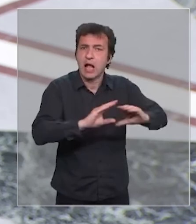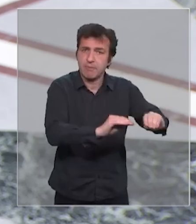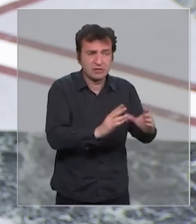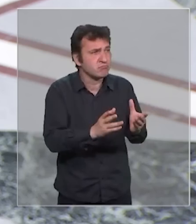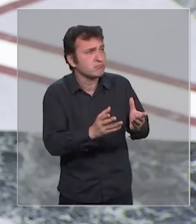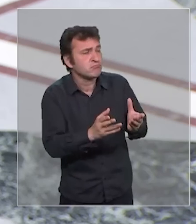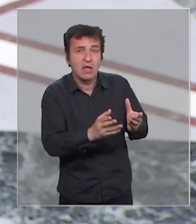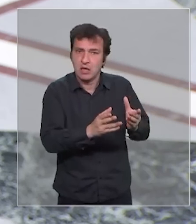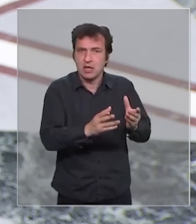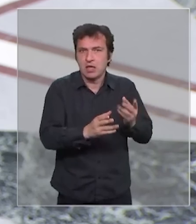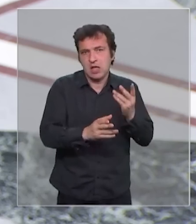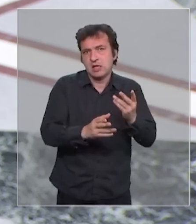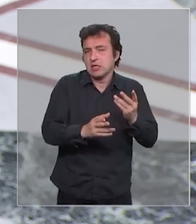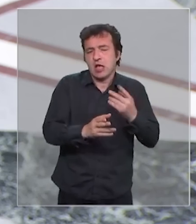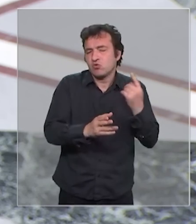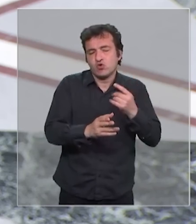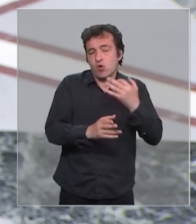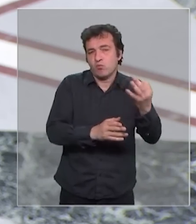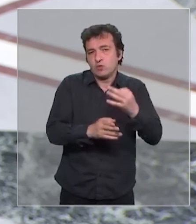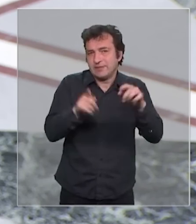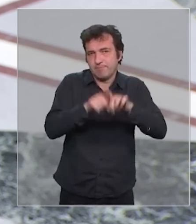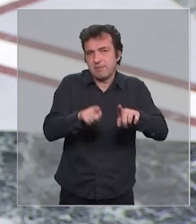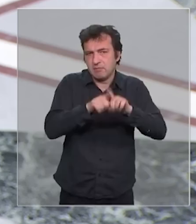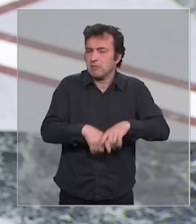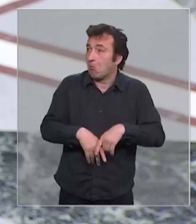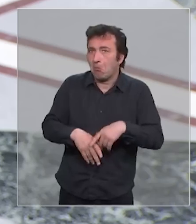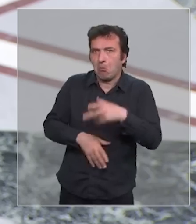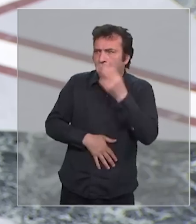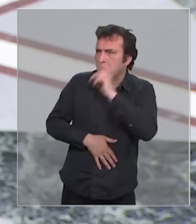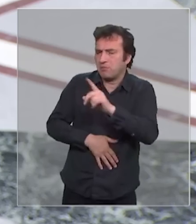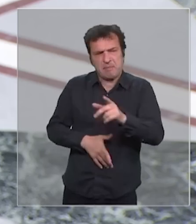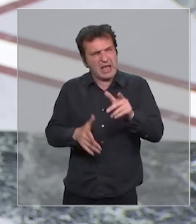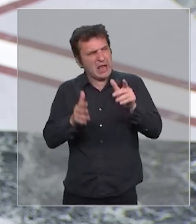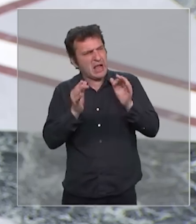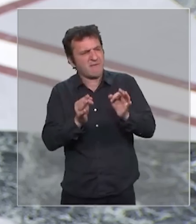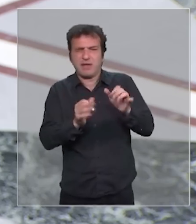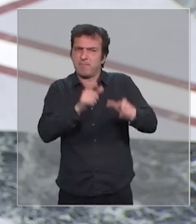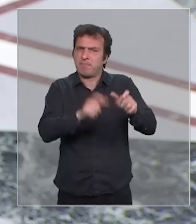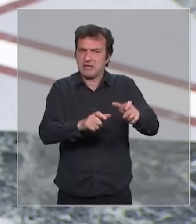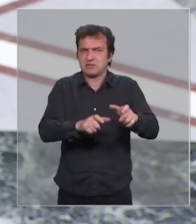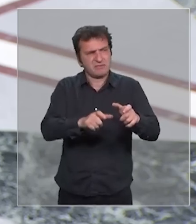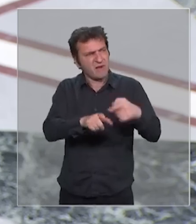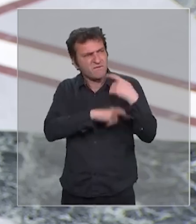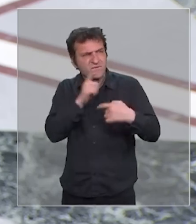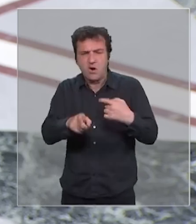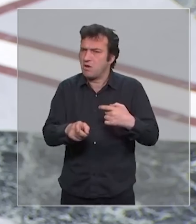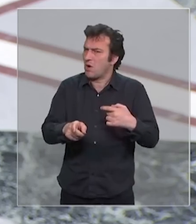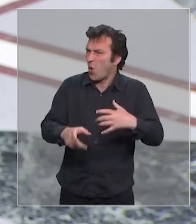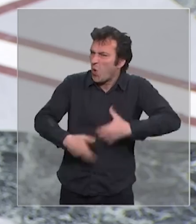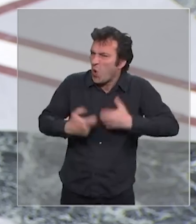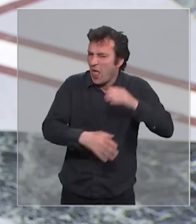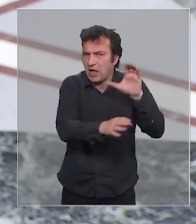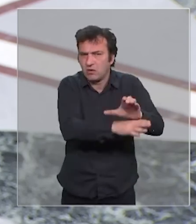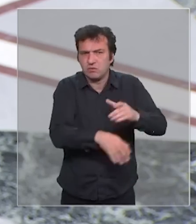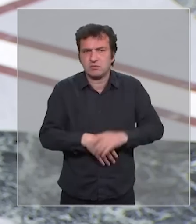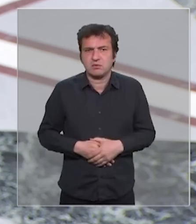cesse, l'incompréhension et la colère. La colère vis-à-vis de ces auteurs de violences qui mettent à mal des politiques menées depuis des années,